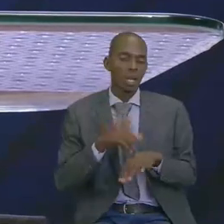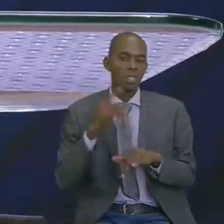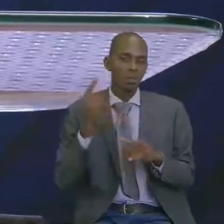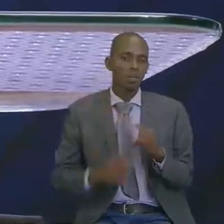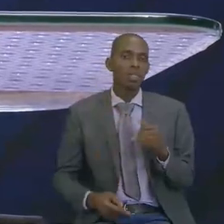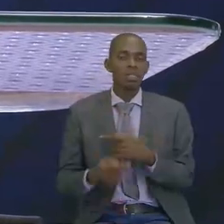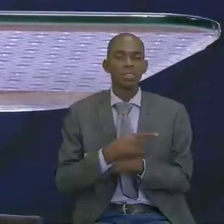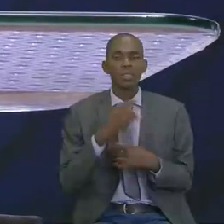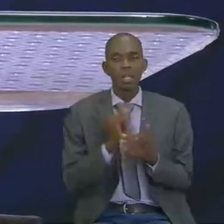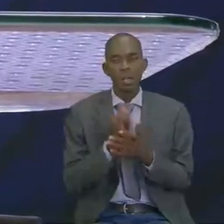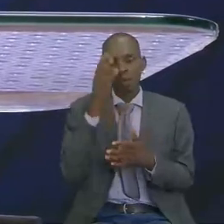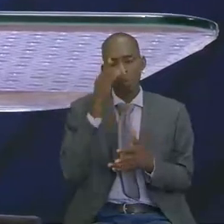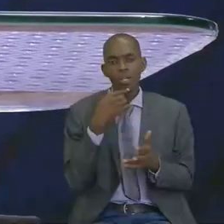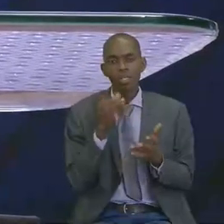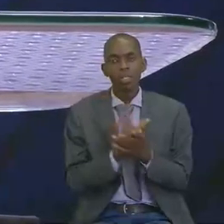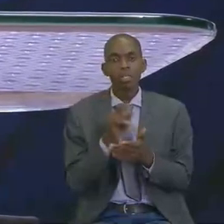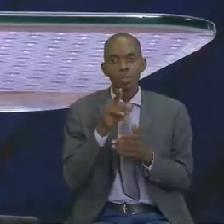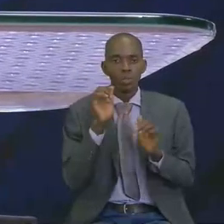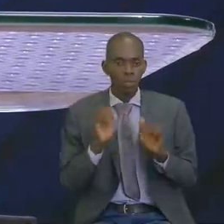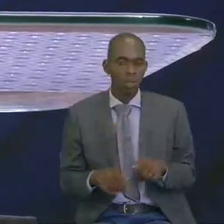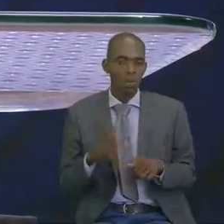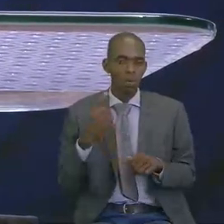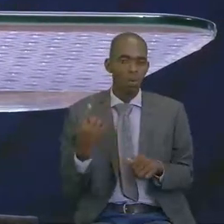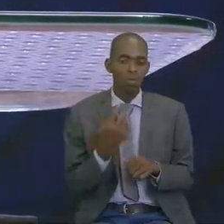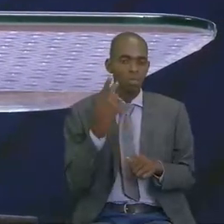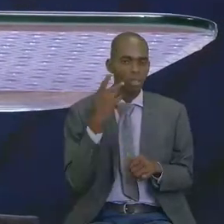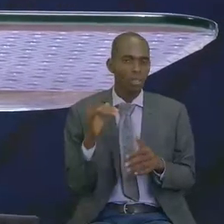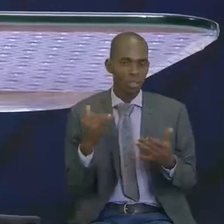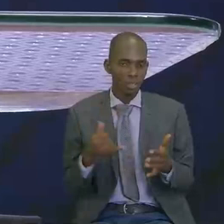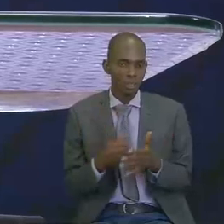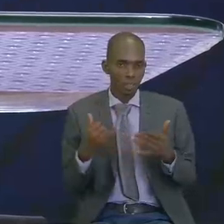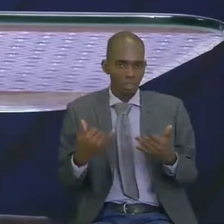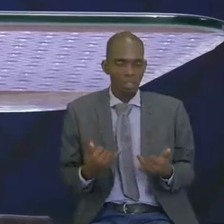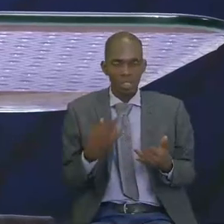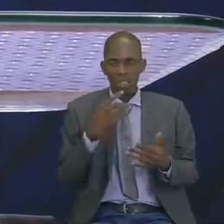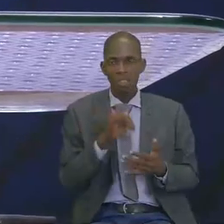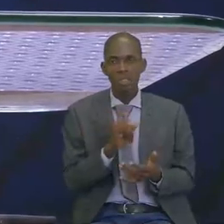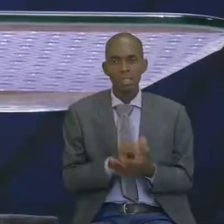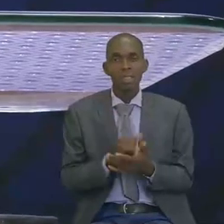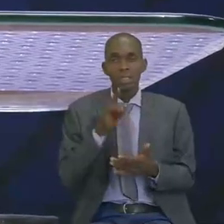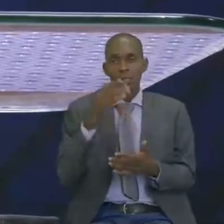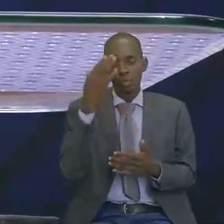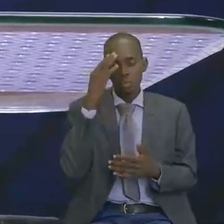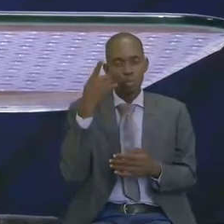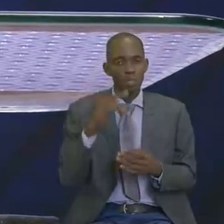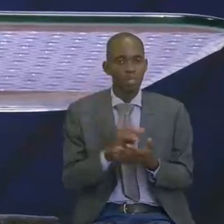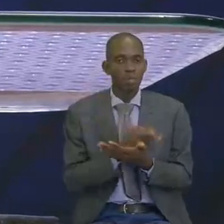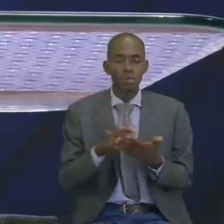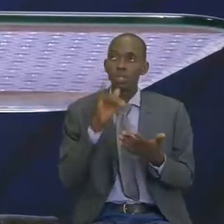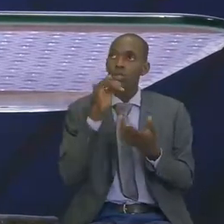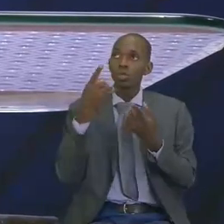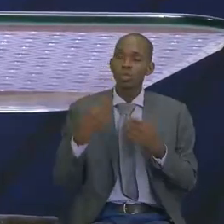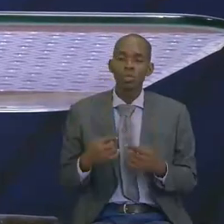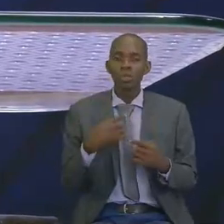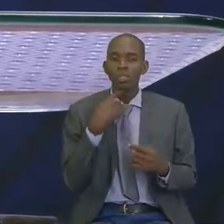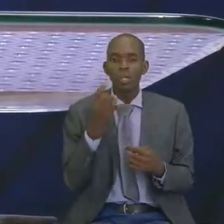jour. Maintenant qu'on peut raisonner, maintenant qu'on sait que la destruction vient, il dit ici que sortez du